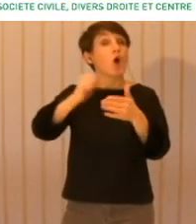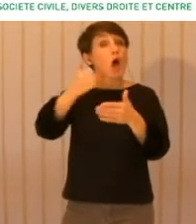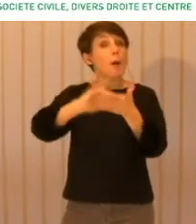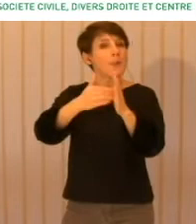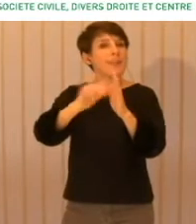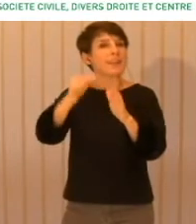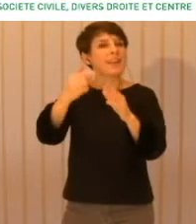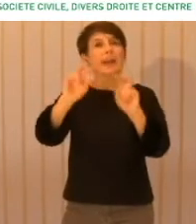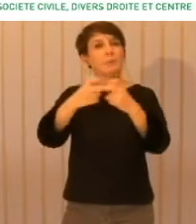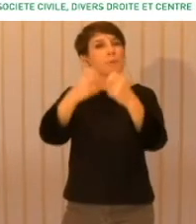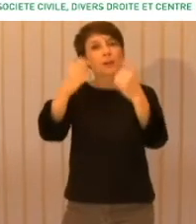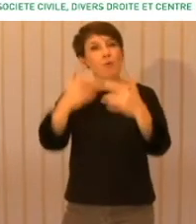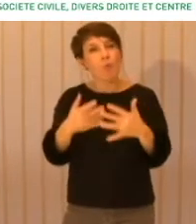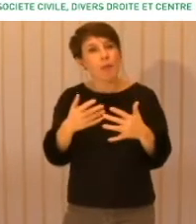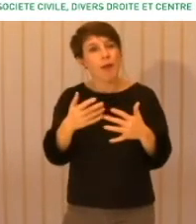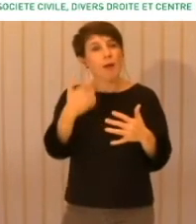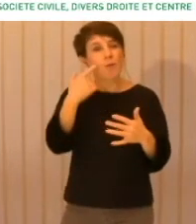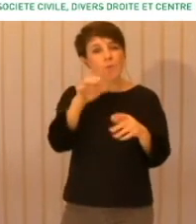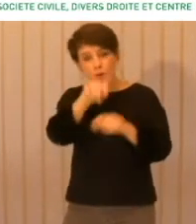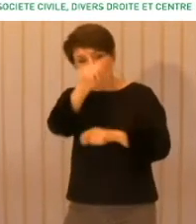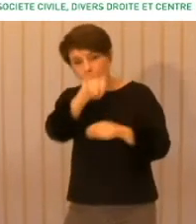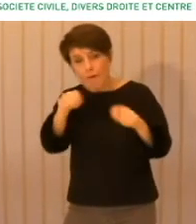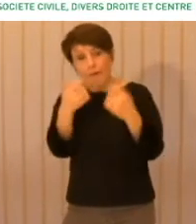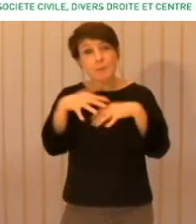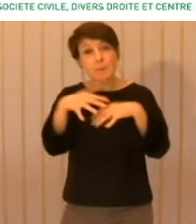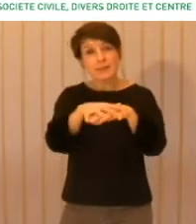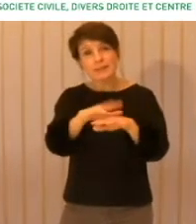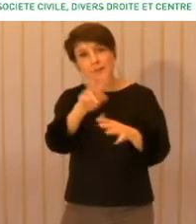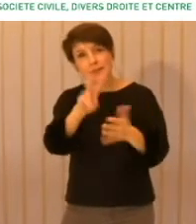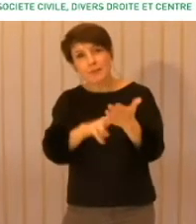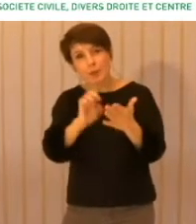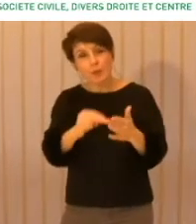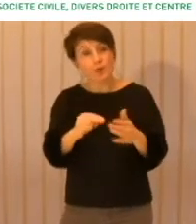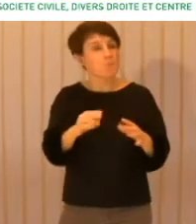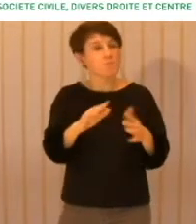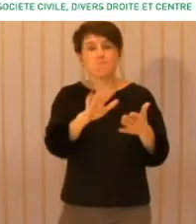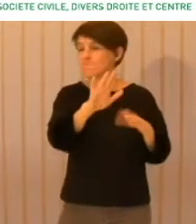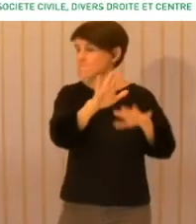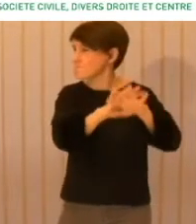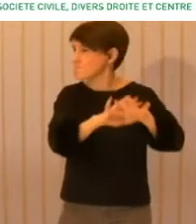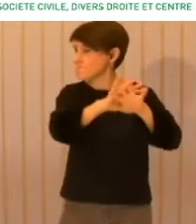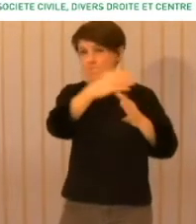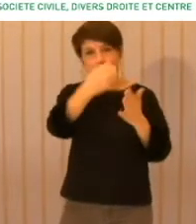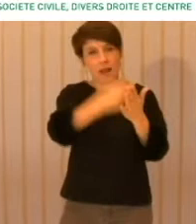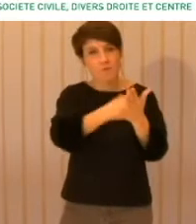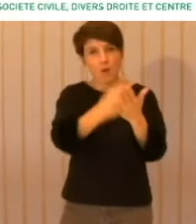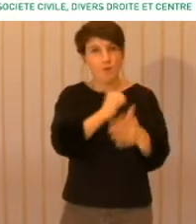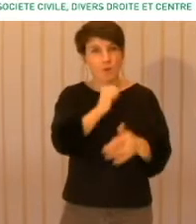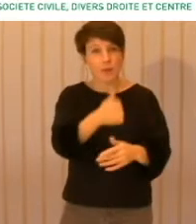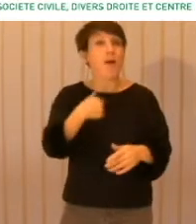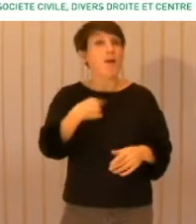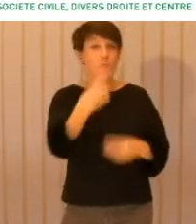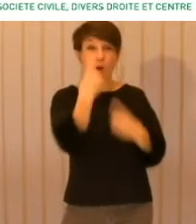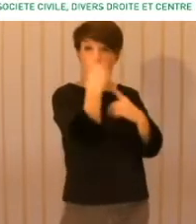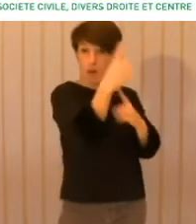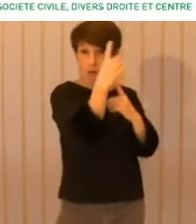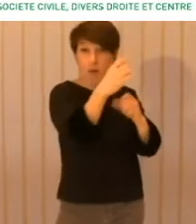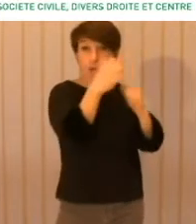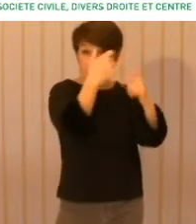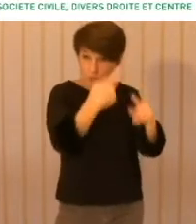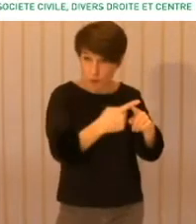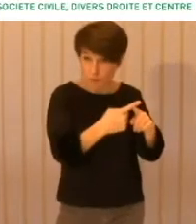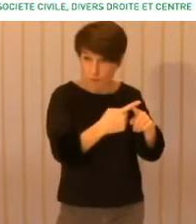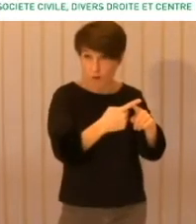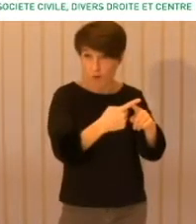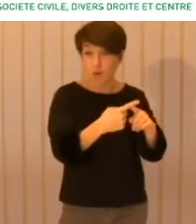juger de la mixité de l'opération. Mais d'ailleurs, plus largement, comme j'ai demandé plusieurs fois, et comme d'ailleurs